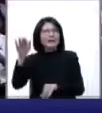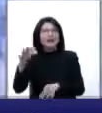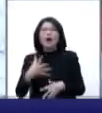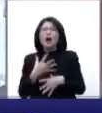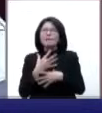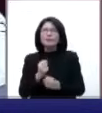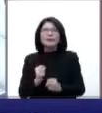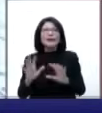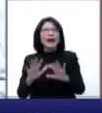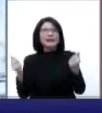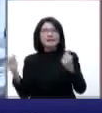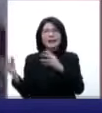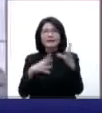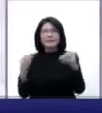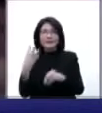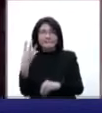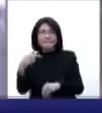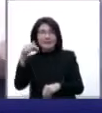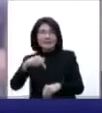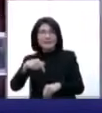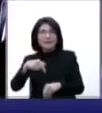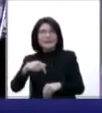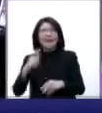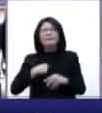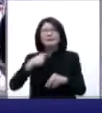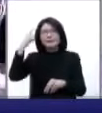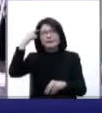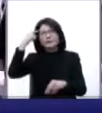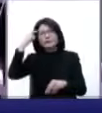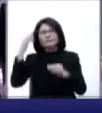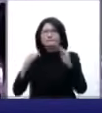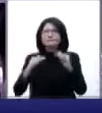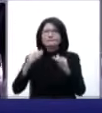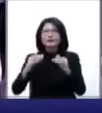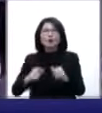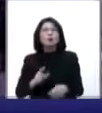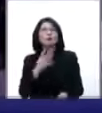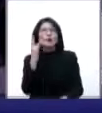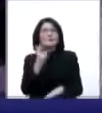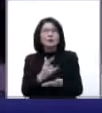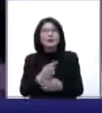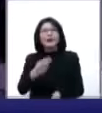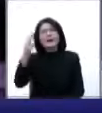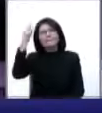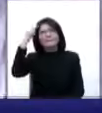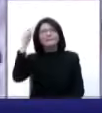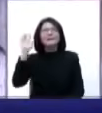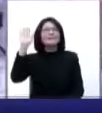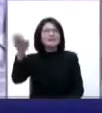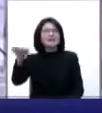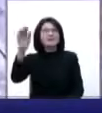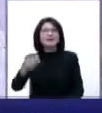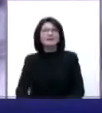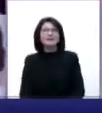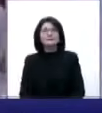pada sesi pertengah itu luar biasa saya enggak nyangka ya begitu bagus presentasinya tapi ketika di dalam ruang diskusi